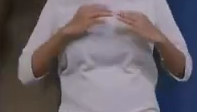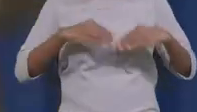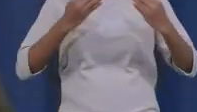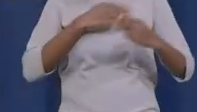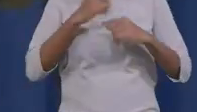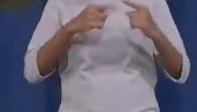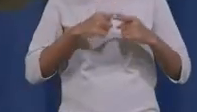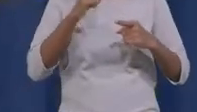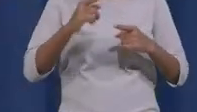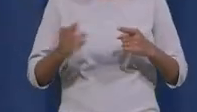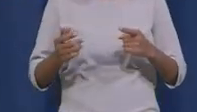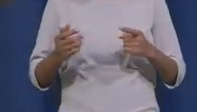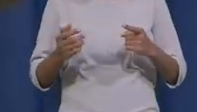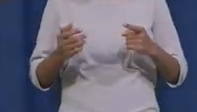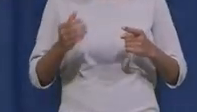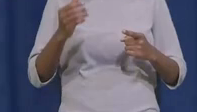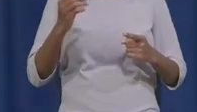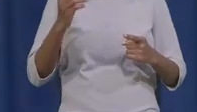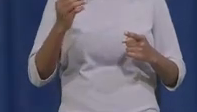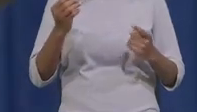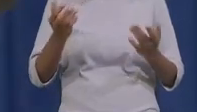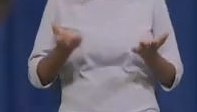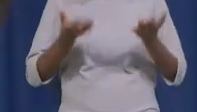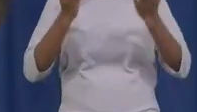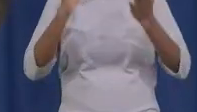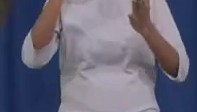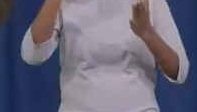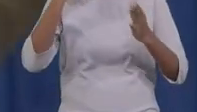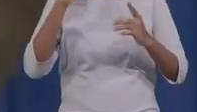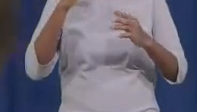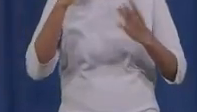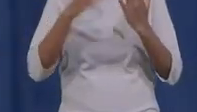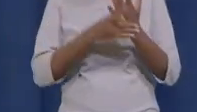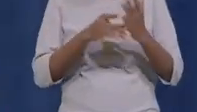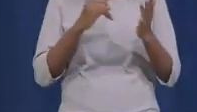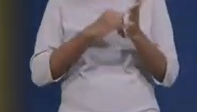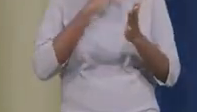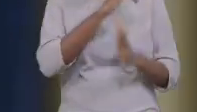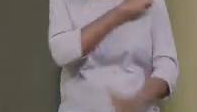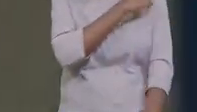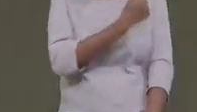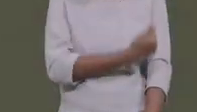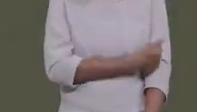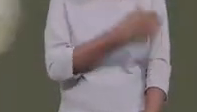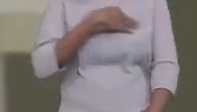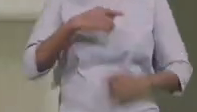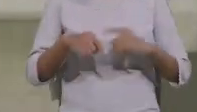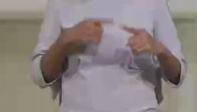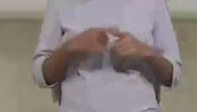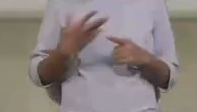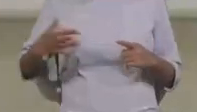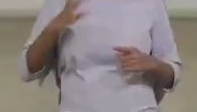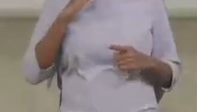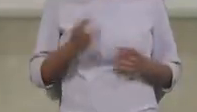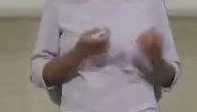lève la main comme ça, c'est le pouvoir. Mais c'est en particularité l'autorité. Et quand